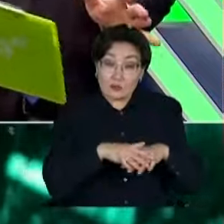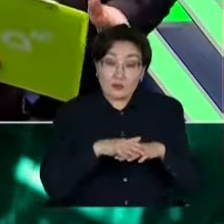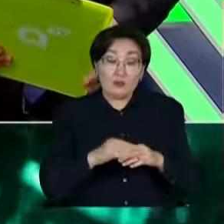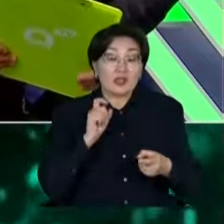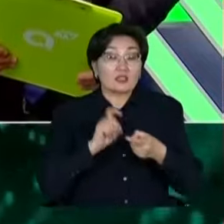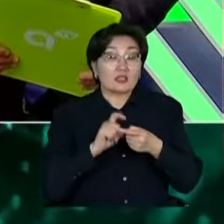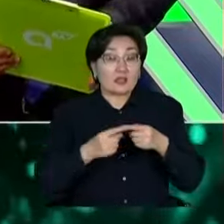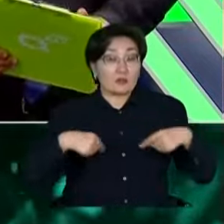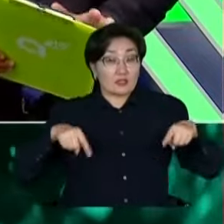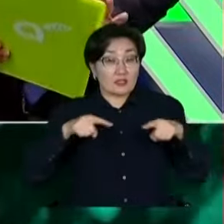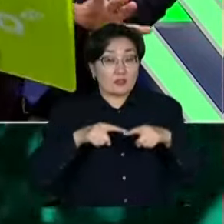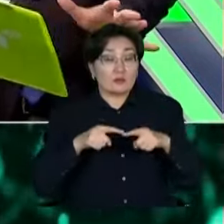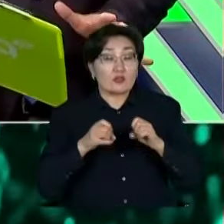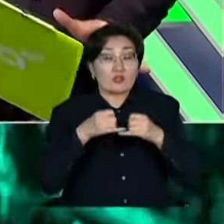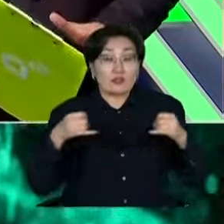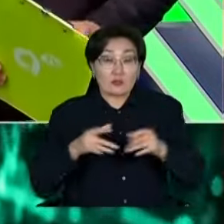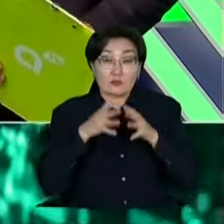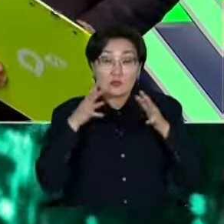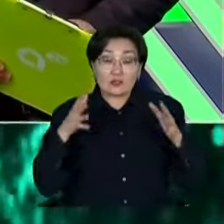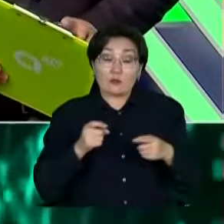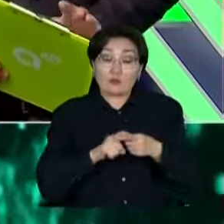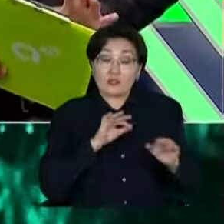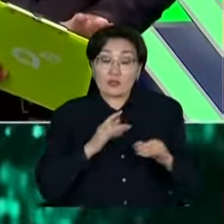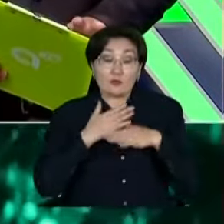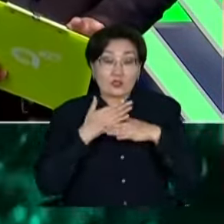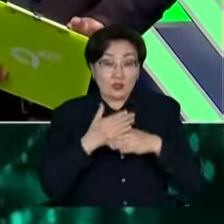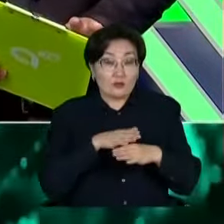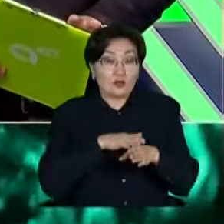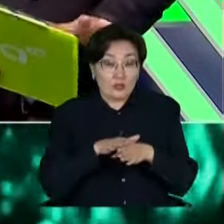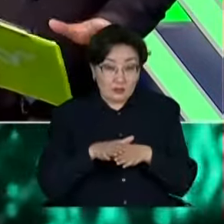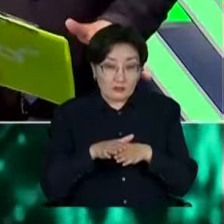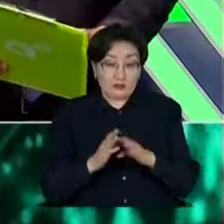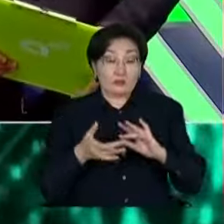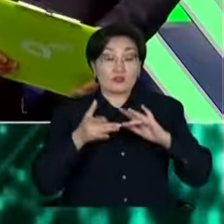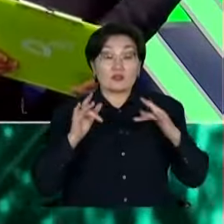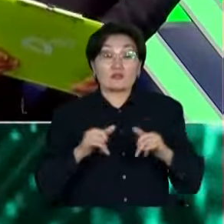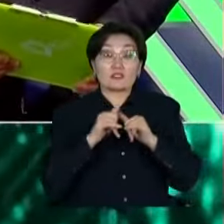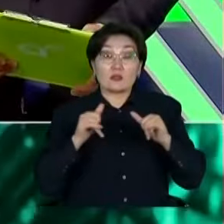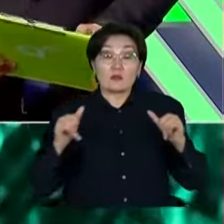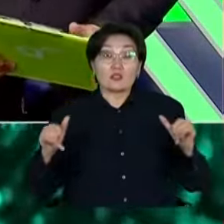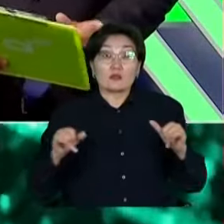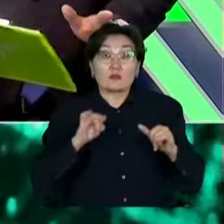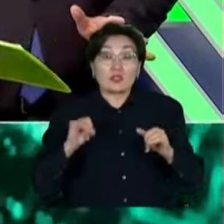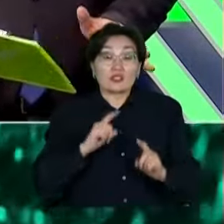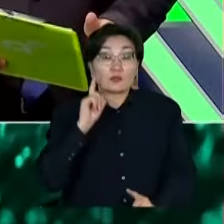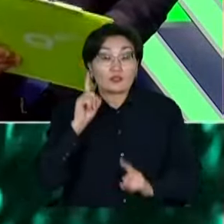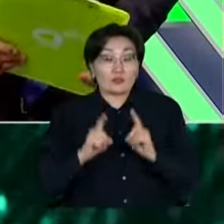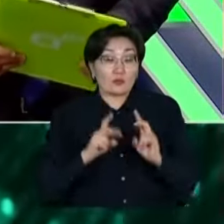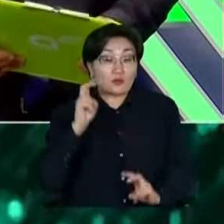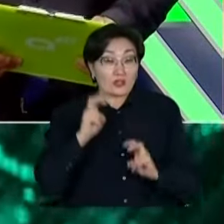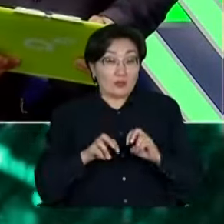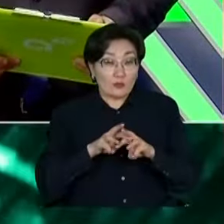байланыс операторларының желіні кеңейту жөніндегі шараларының арқасында қол жетті. Цифрлық даму, инновациялар және аэроғарыш